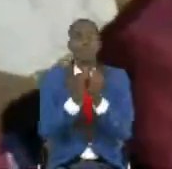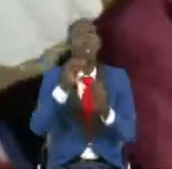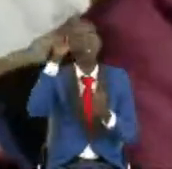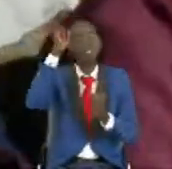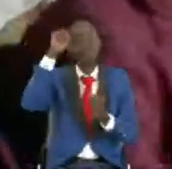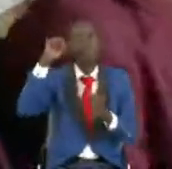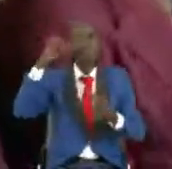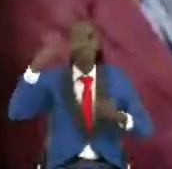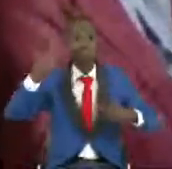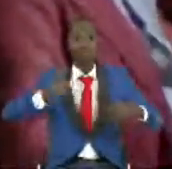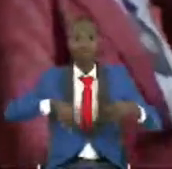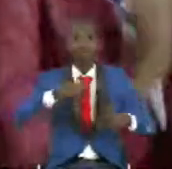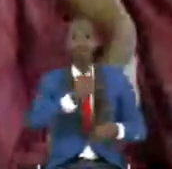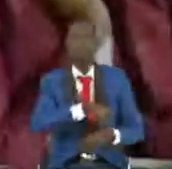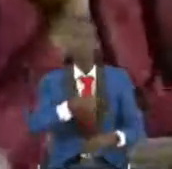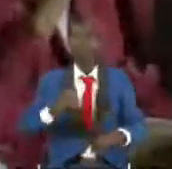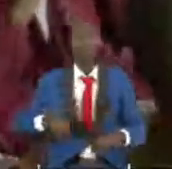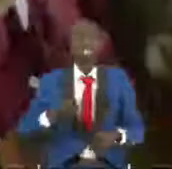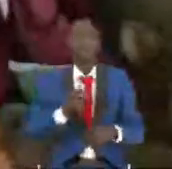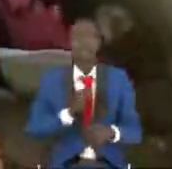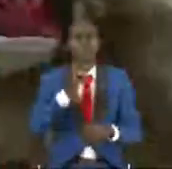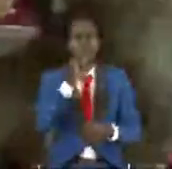que je suis guéri.